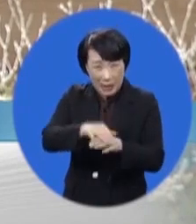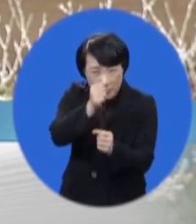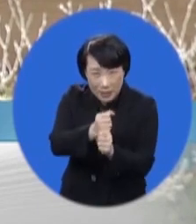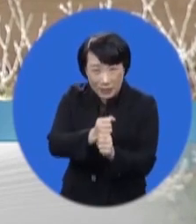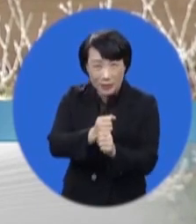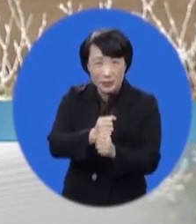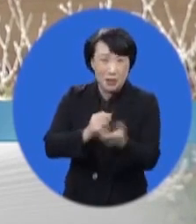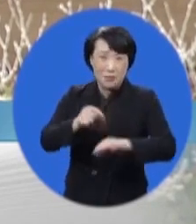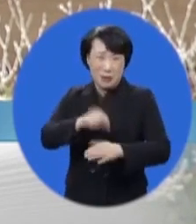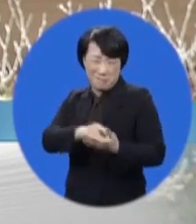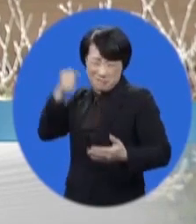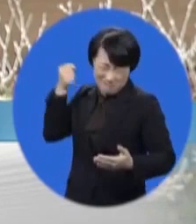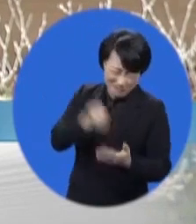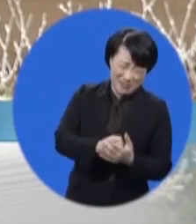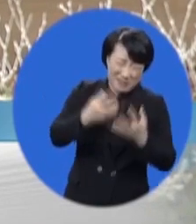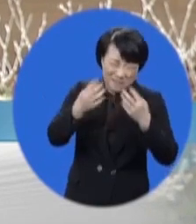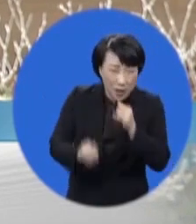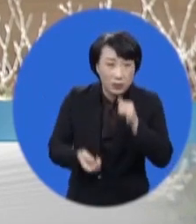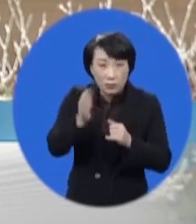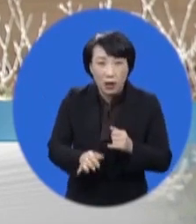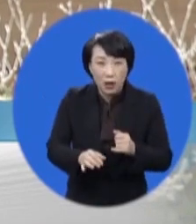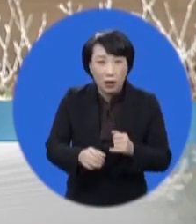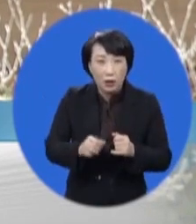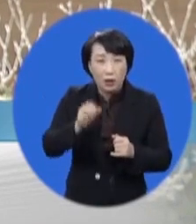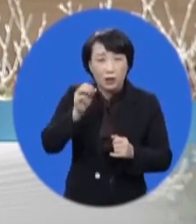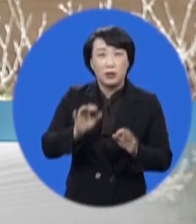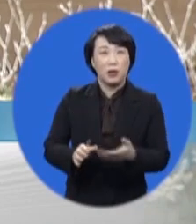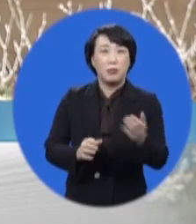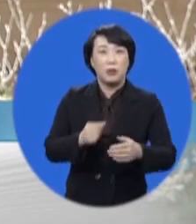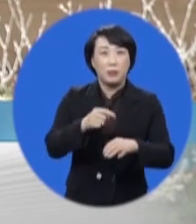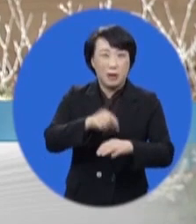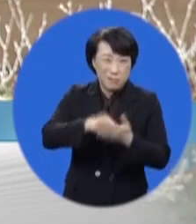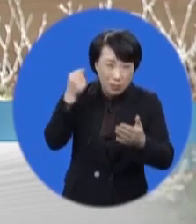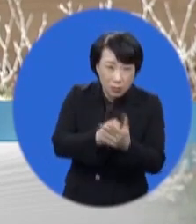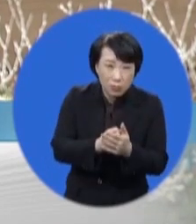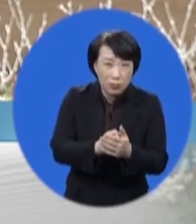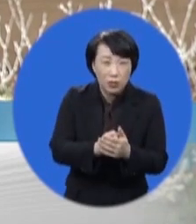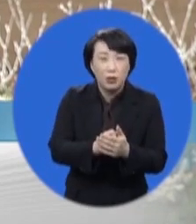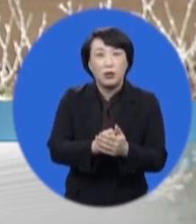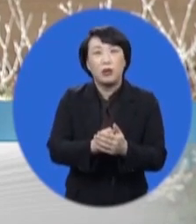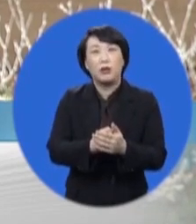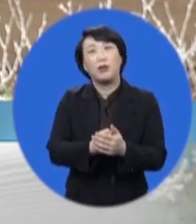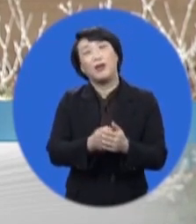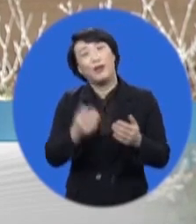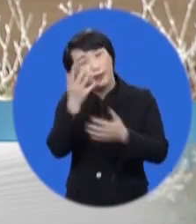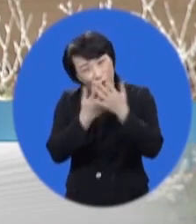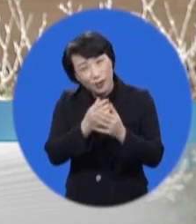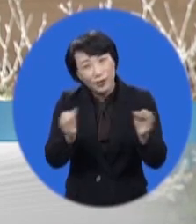잘해보겠다 다짐을 수없이 하지만 다짐뿐이지 되는 게 없었다면 세월에게 속은